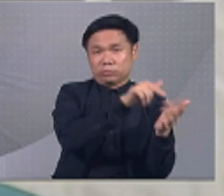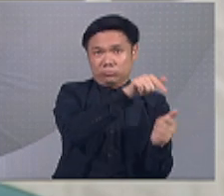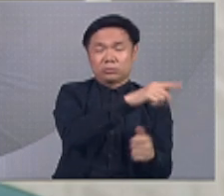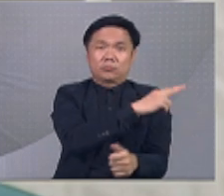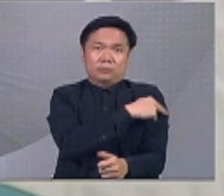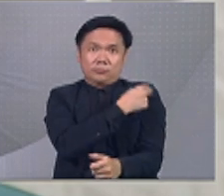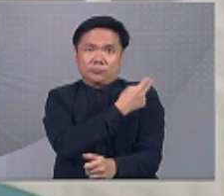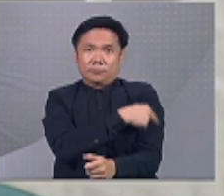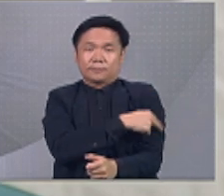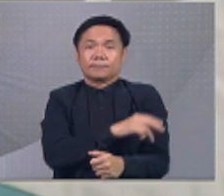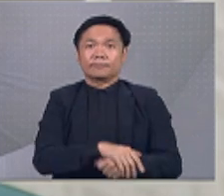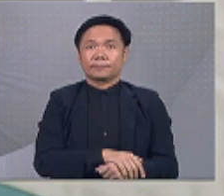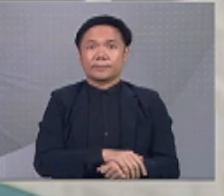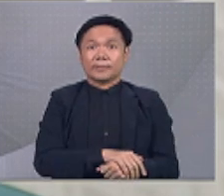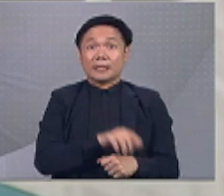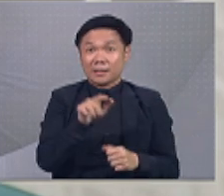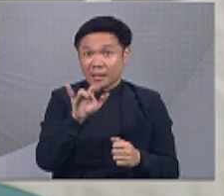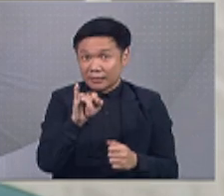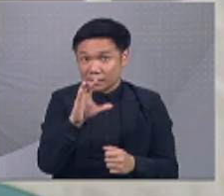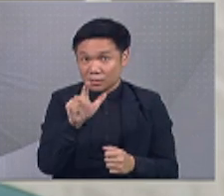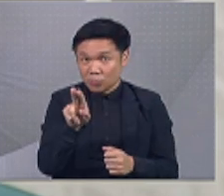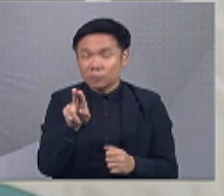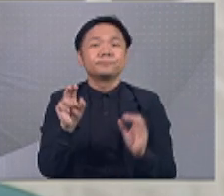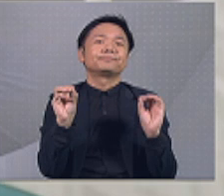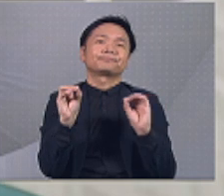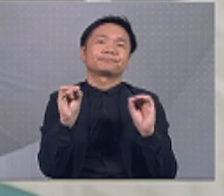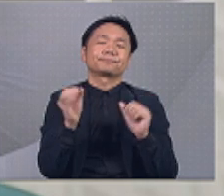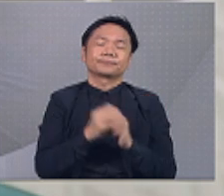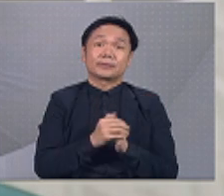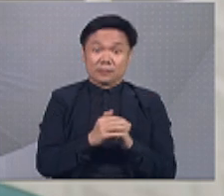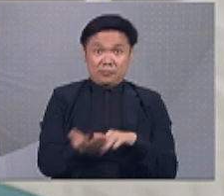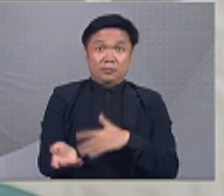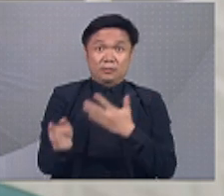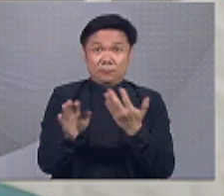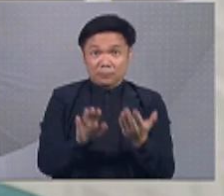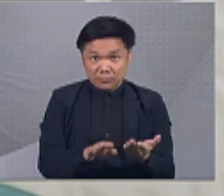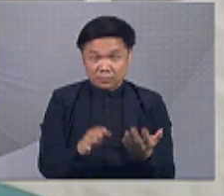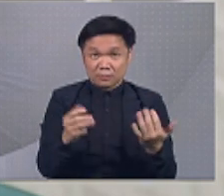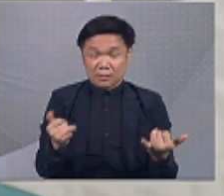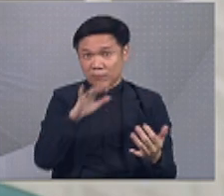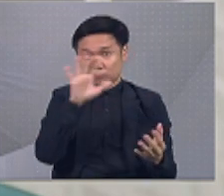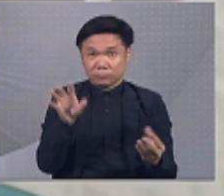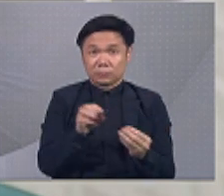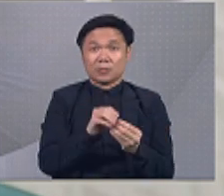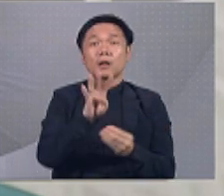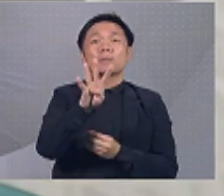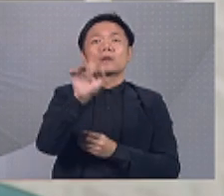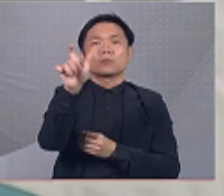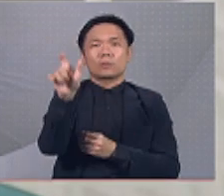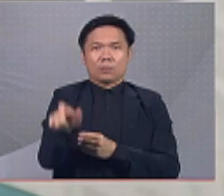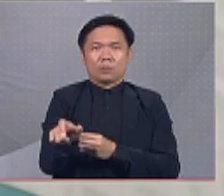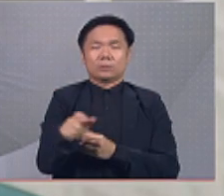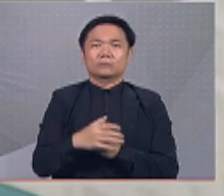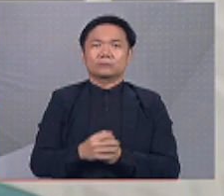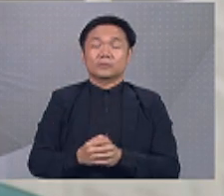dana tiada kisah dirawat di ICU dana jumlah kematian bahkan Iyalah empat Kis yaitu bersamaan dengan